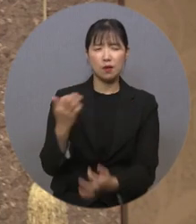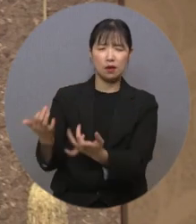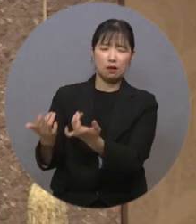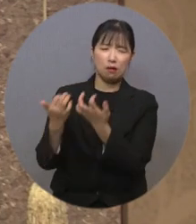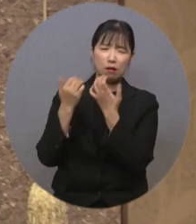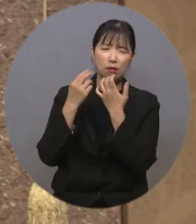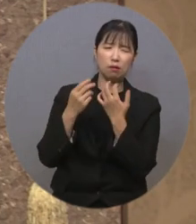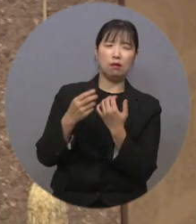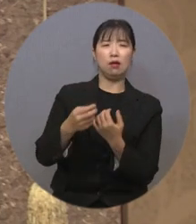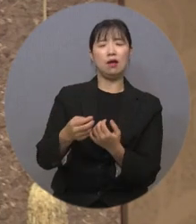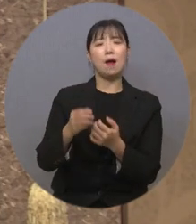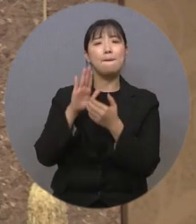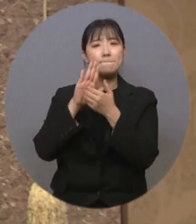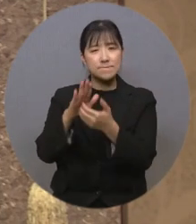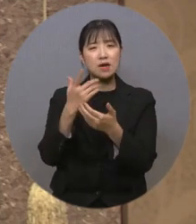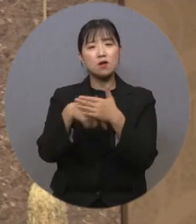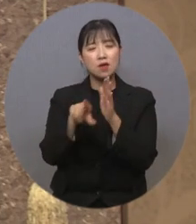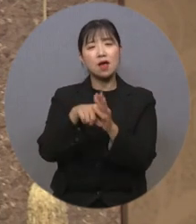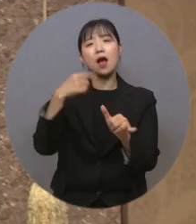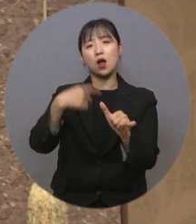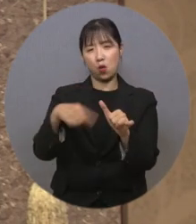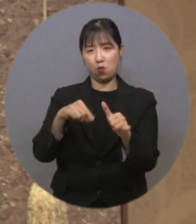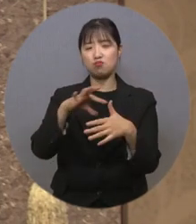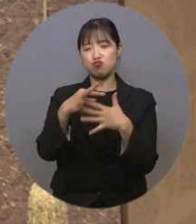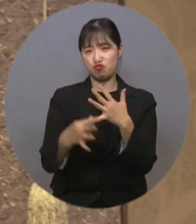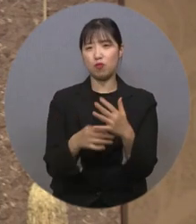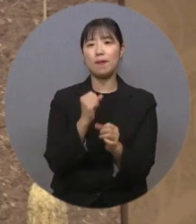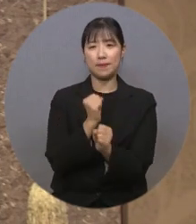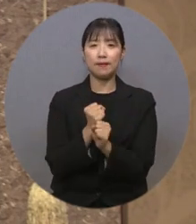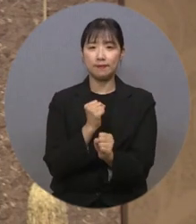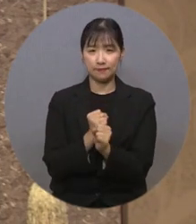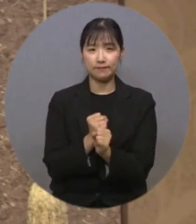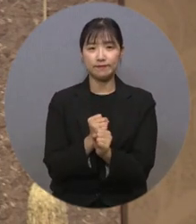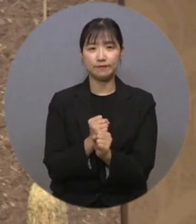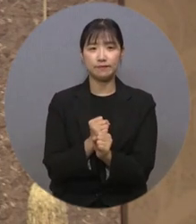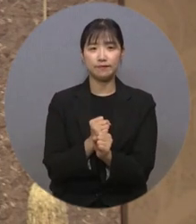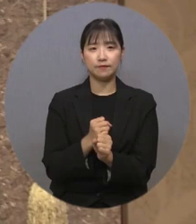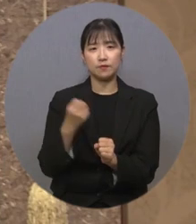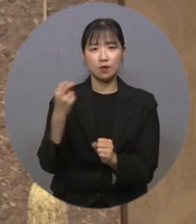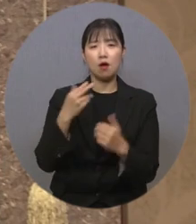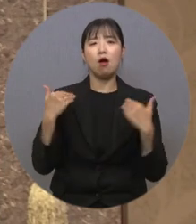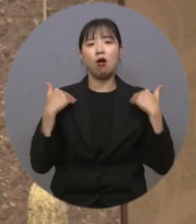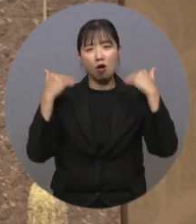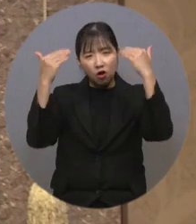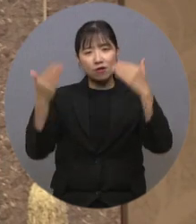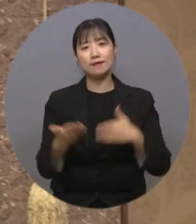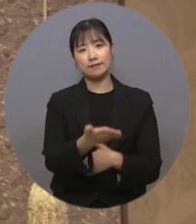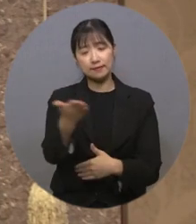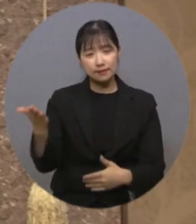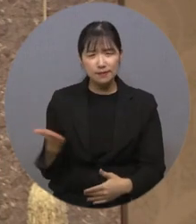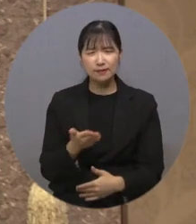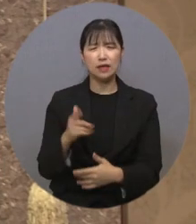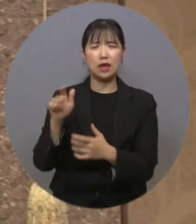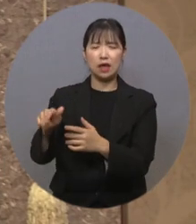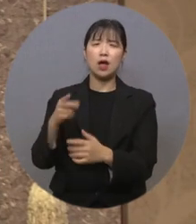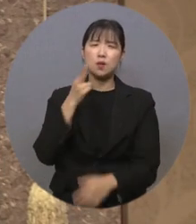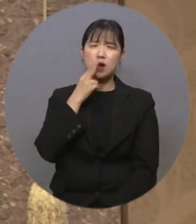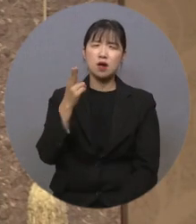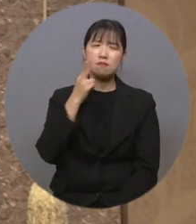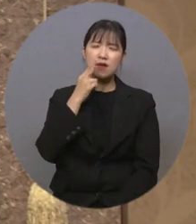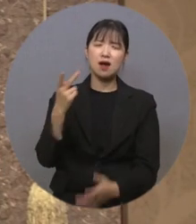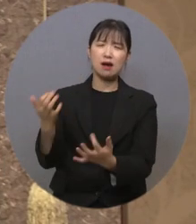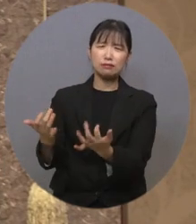간접 흡연을 방지할 수 있는 교육 프로그램을 만들고 또 어른들에게도 간접 흡연에